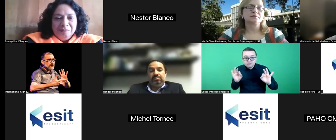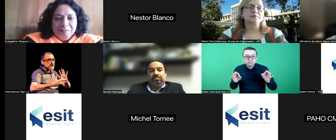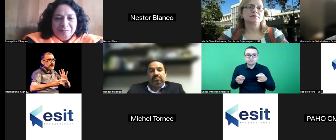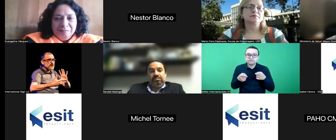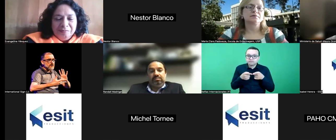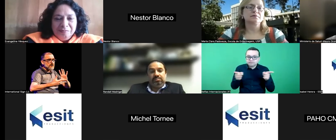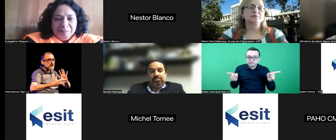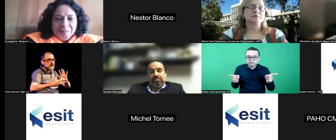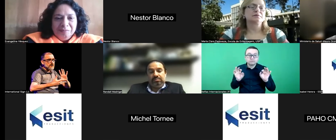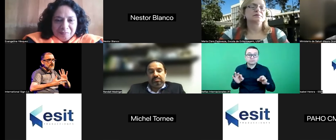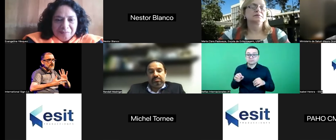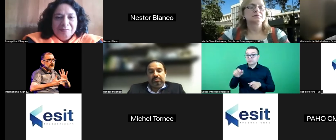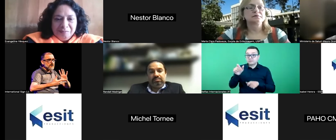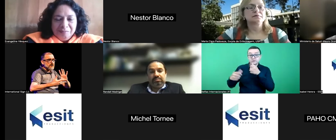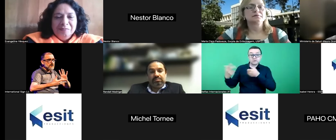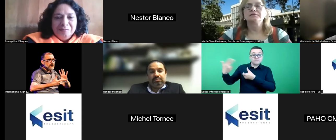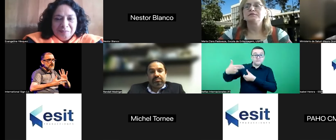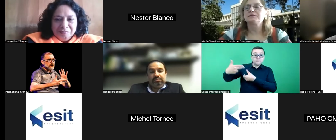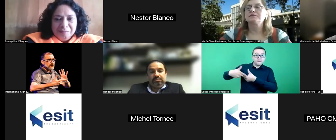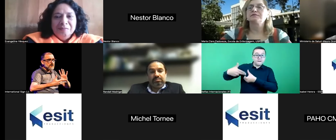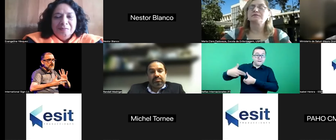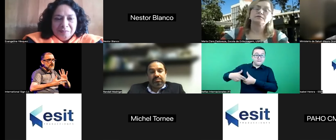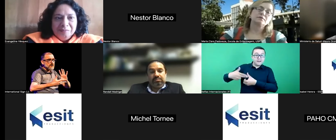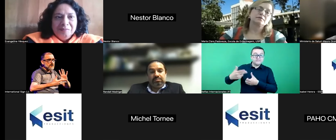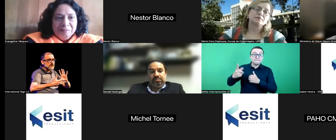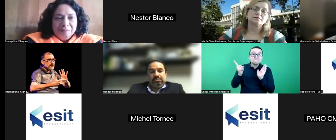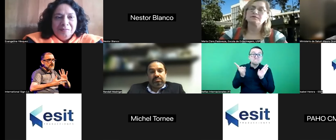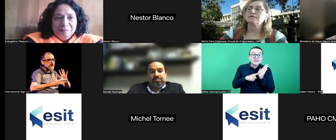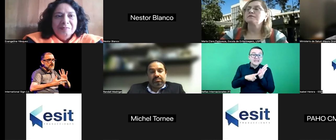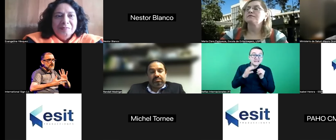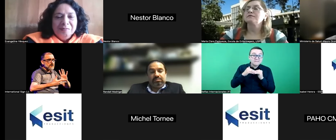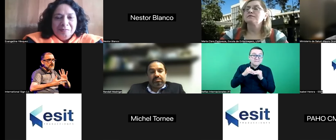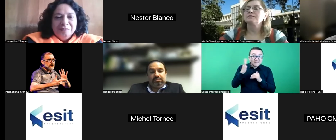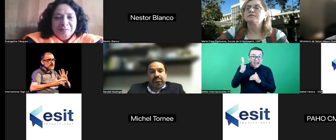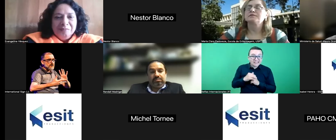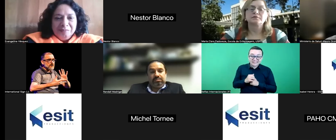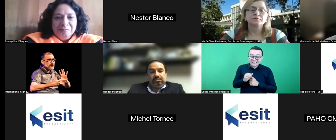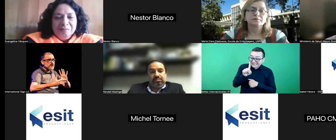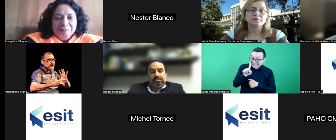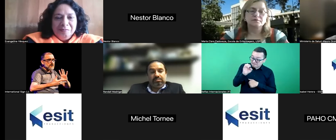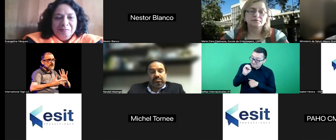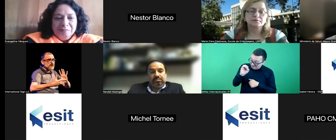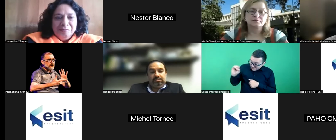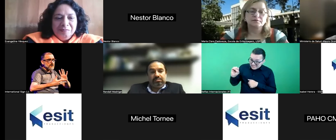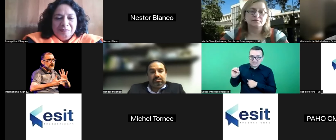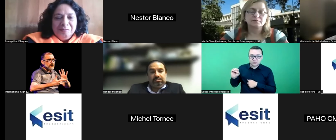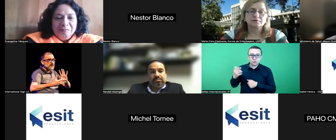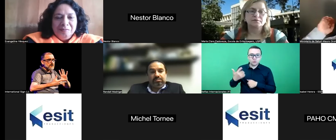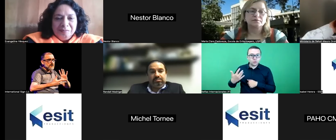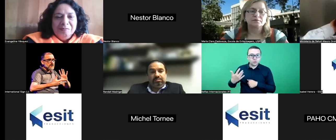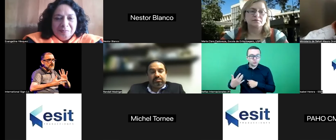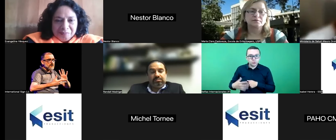et qui rend possible l'organisation de ces dialogues avec plus de 1000 personnes.